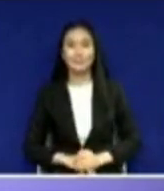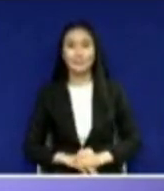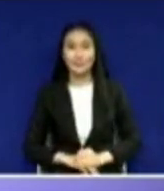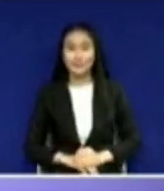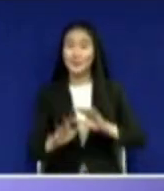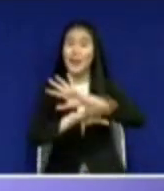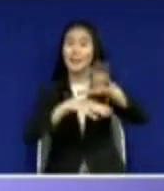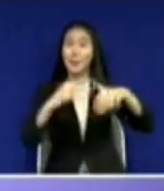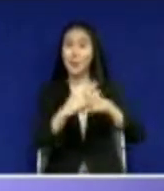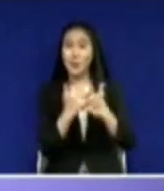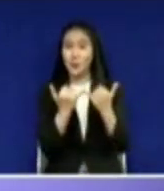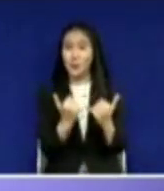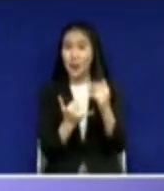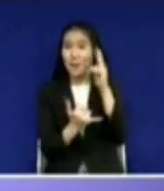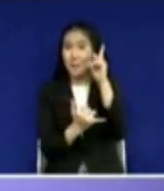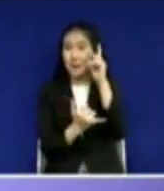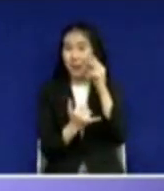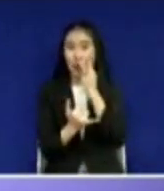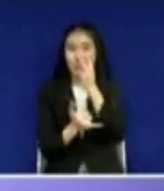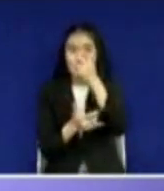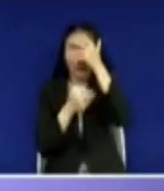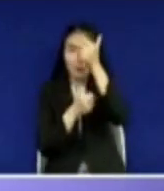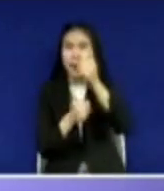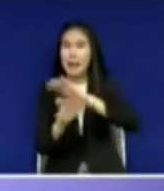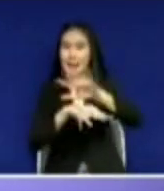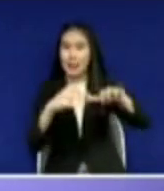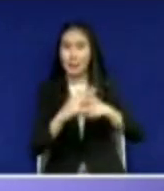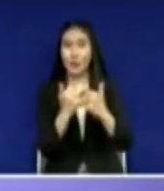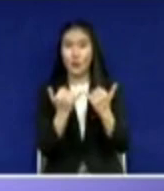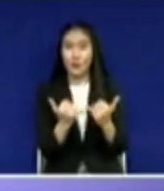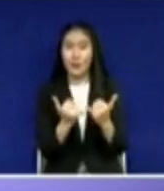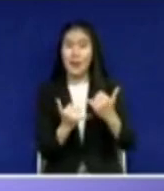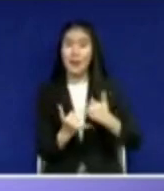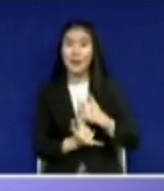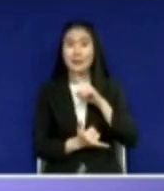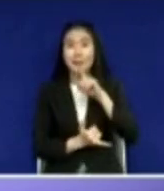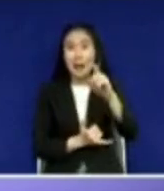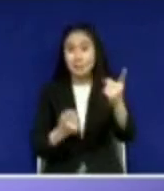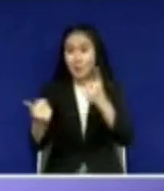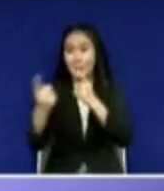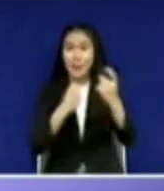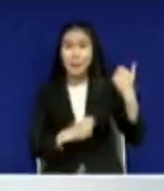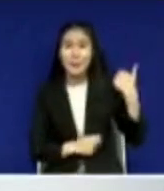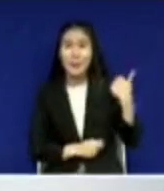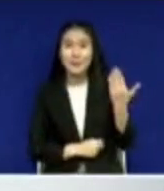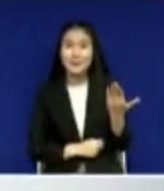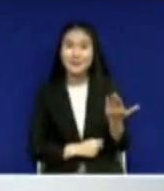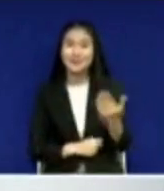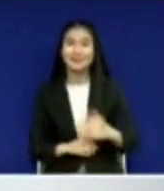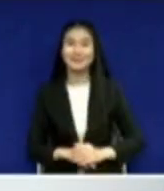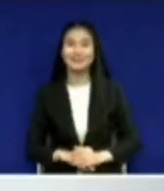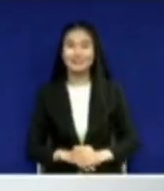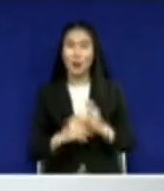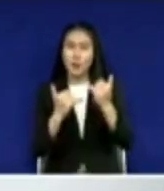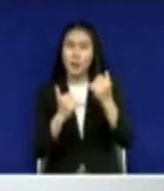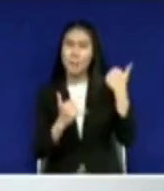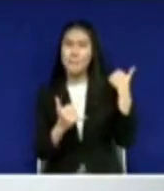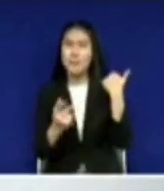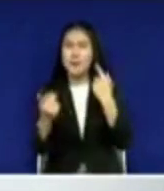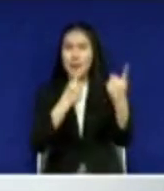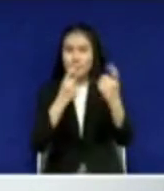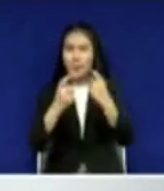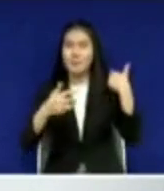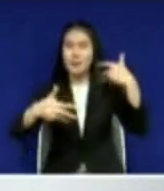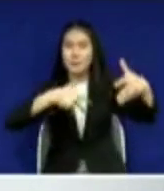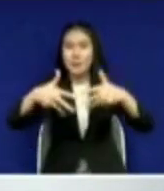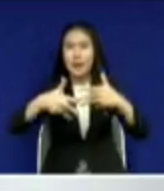ทั้งหมดก็เป็นประเด็นที่น่าสนใจทั้งหมดในวันนี้ค่ะอาจารย์วันนี้มีคำถามไหมคะ ครับมีประเด็นคำถามที่พี่น้องประ